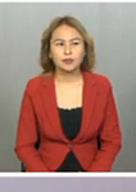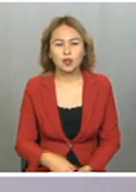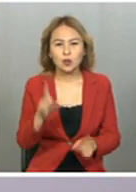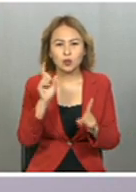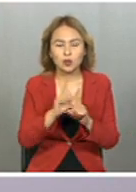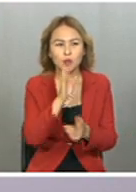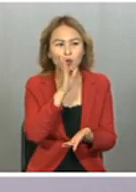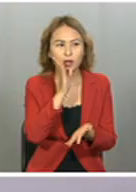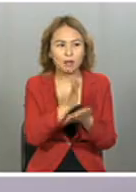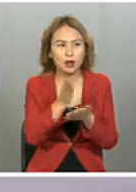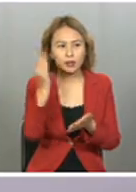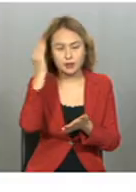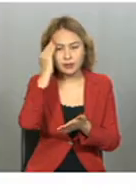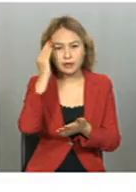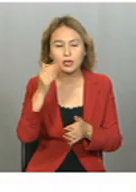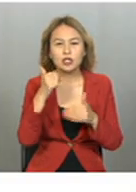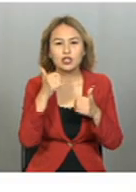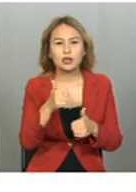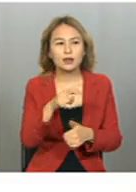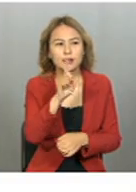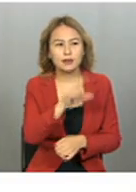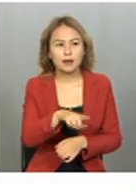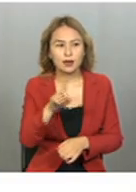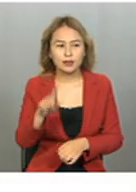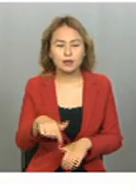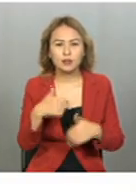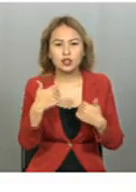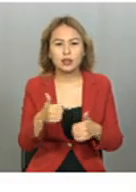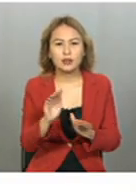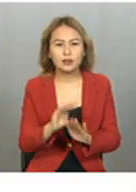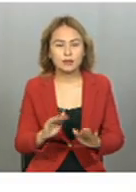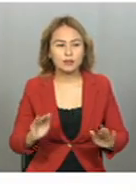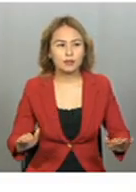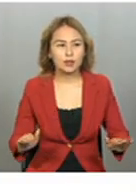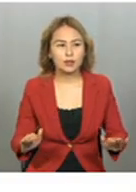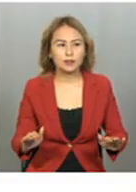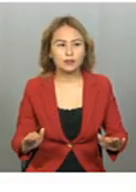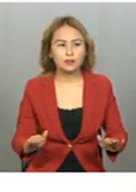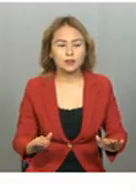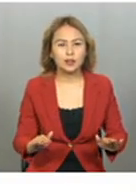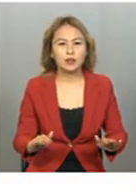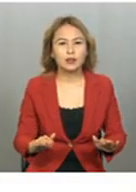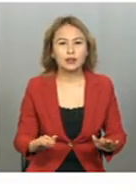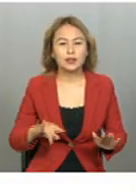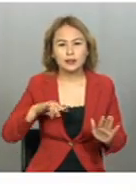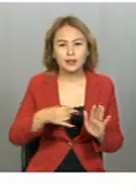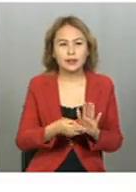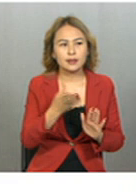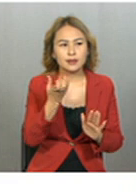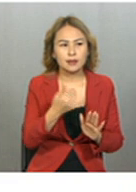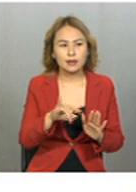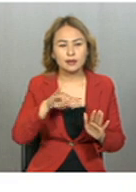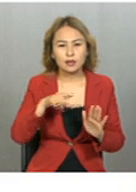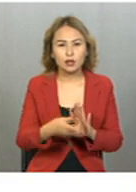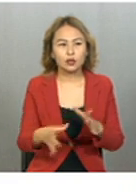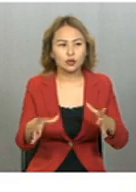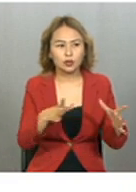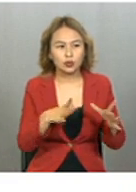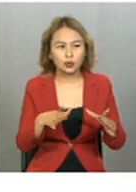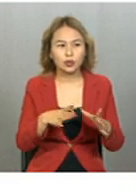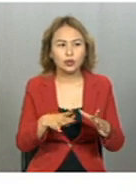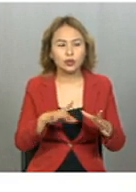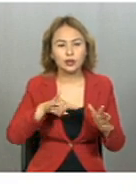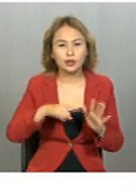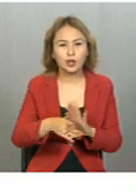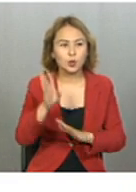Сөздің тура мағынасы. Жақсы адам, жақсы бала. Терең сай, терең құдық,